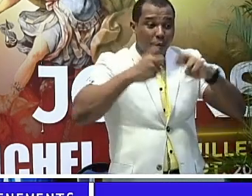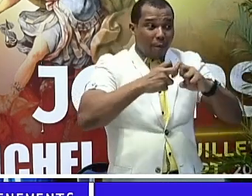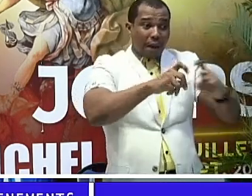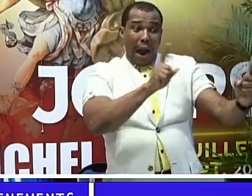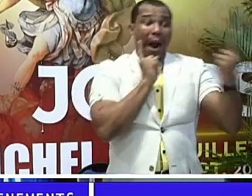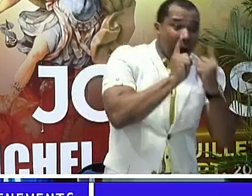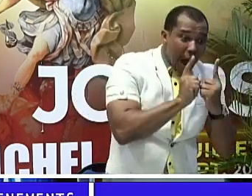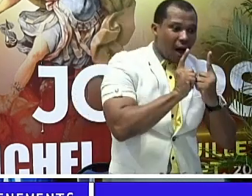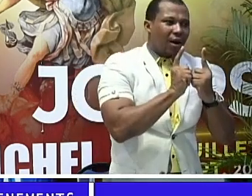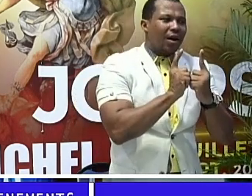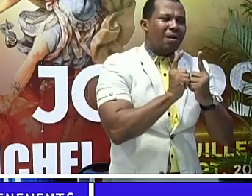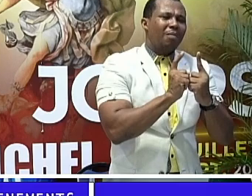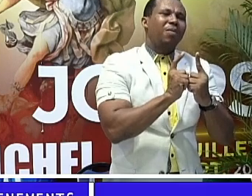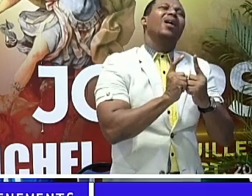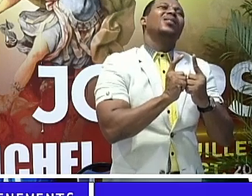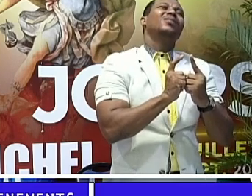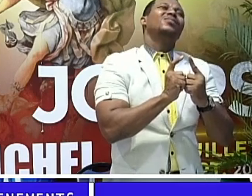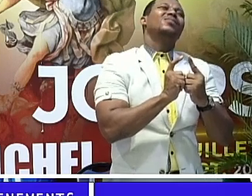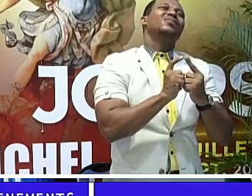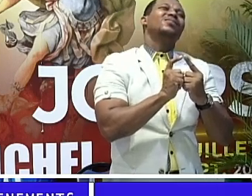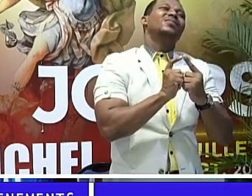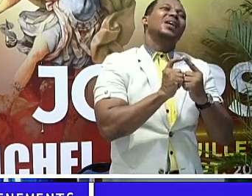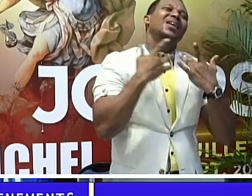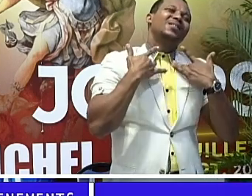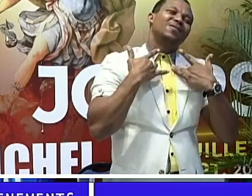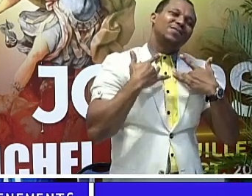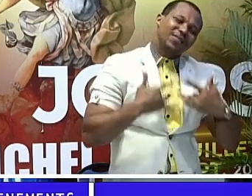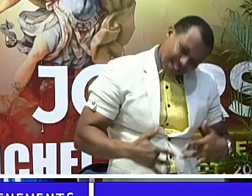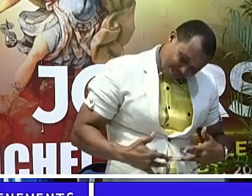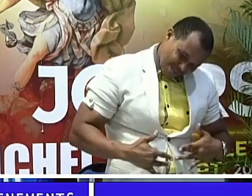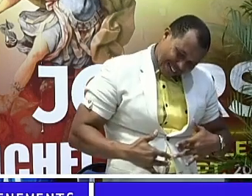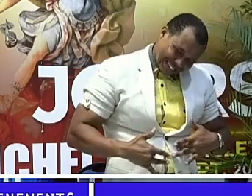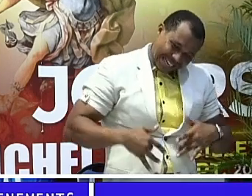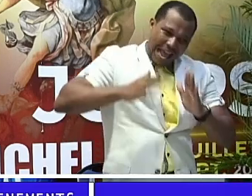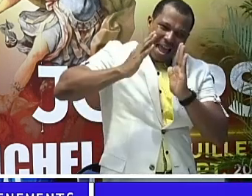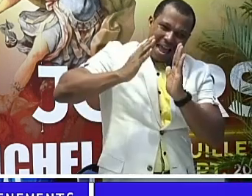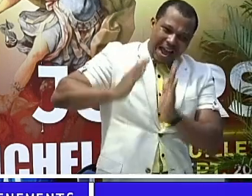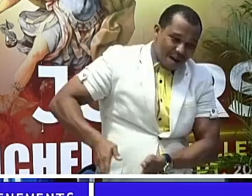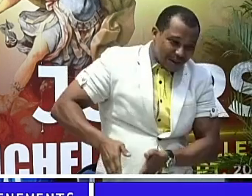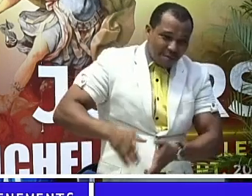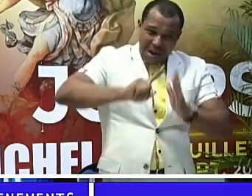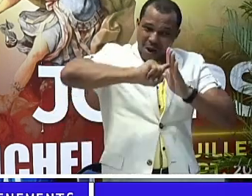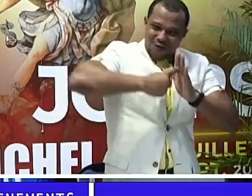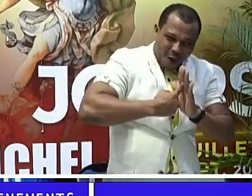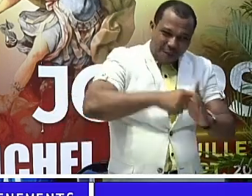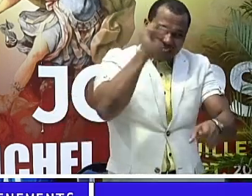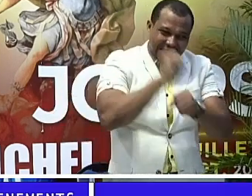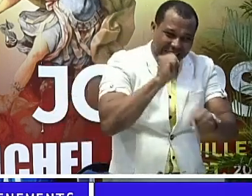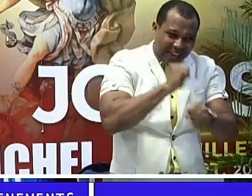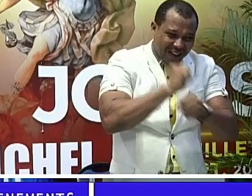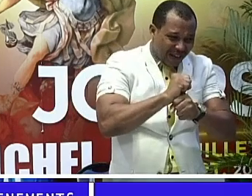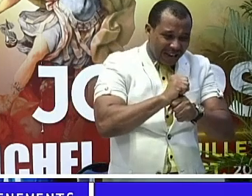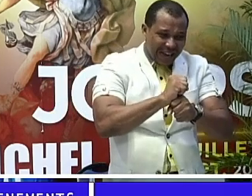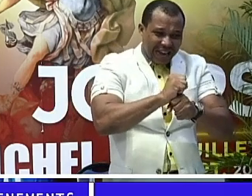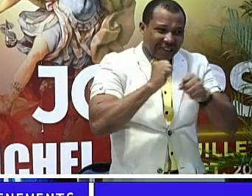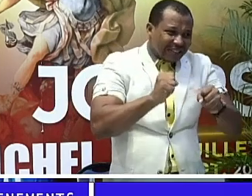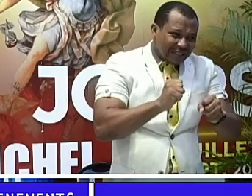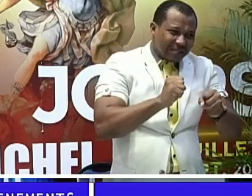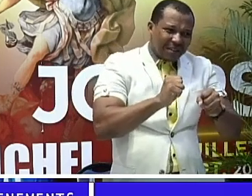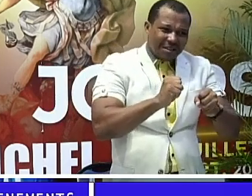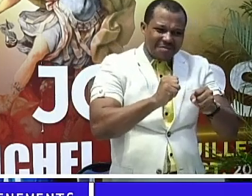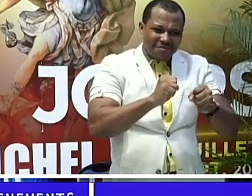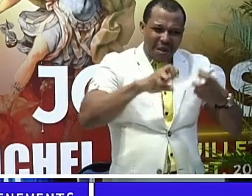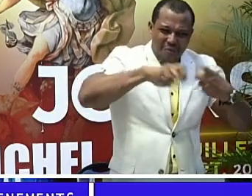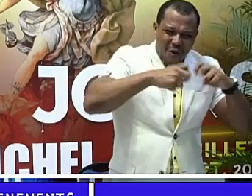Premier obstacle qu'il rencontre, il bay vague. Gétel baril, il commence à faire ça, va marcher. Pour une première fois, il tout bay vague net.